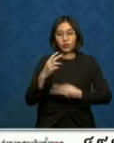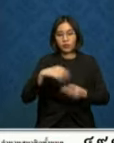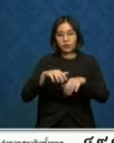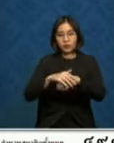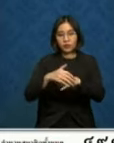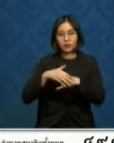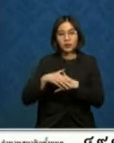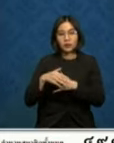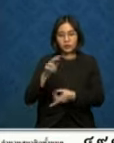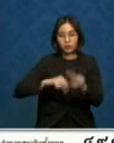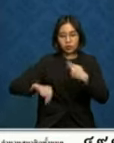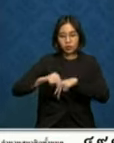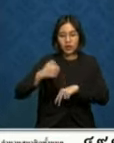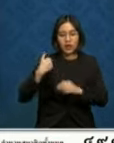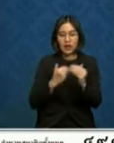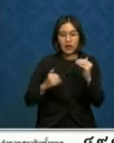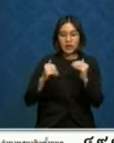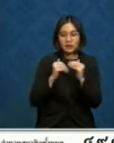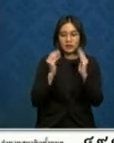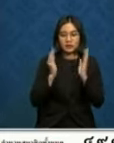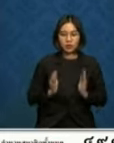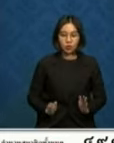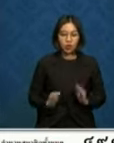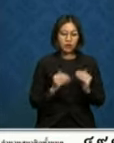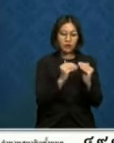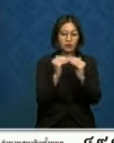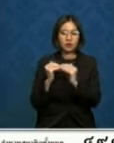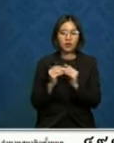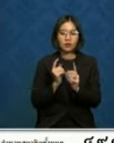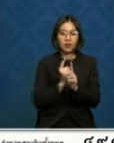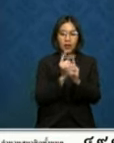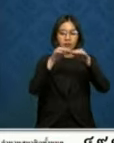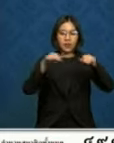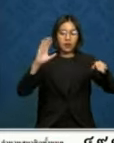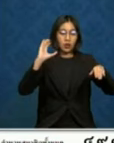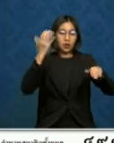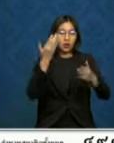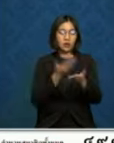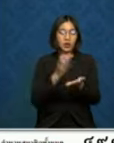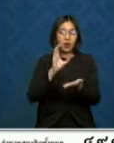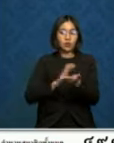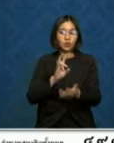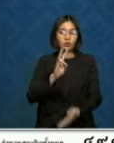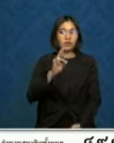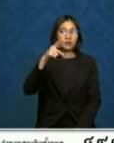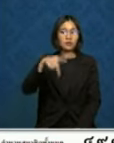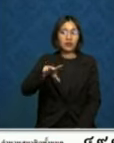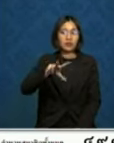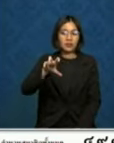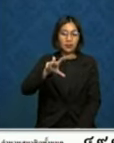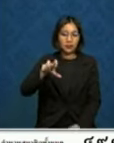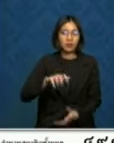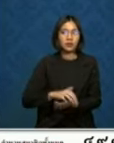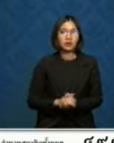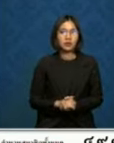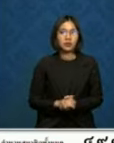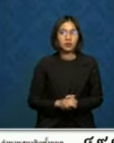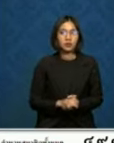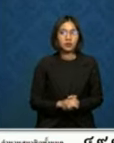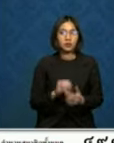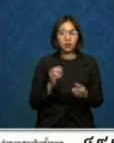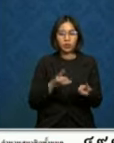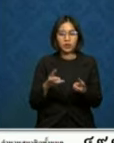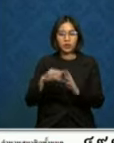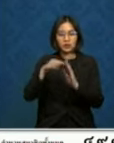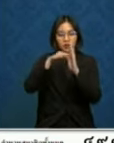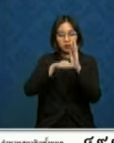ค่ะดูแลให้มีสิทธิความเป็นมนุษย์อย่างเท่าเทียมตามหลักสากลภายใต้งบประมาณกว่า 7,300 ล้านบาทออกมาเป็นแนว